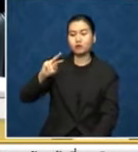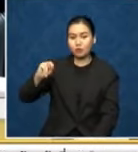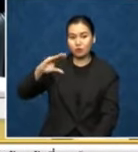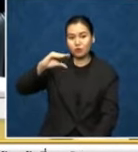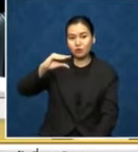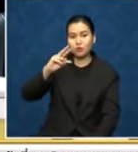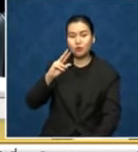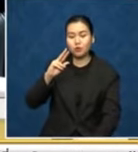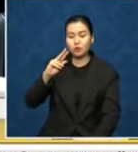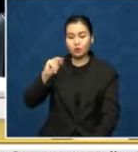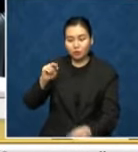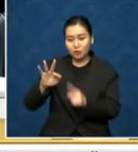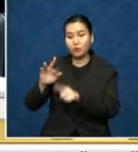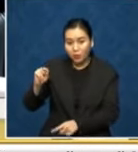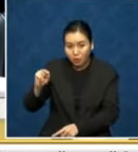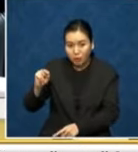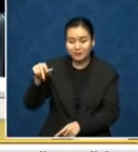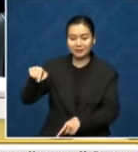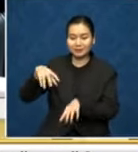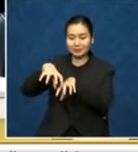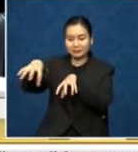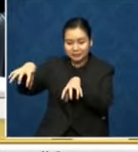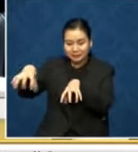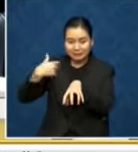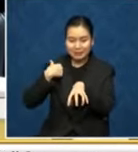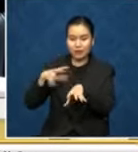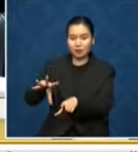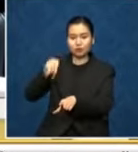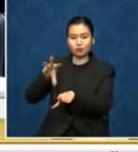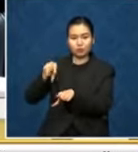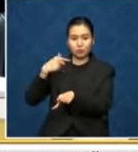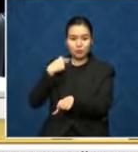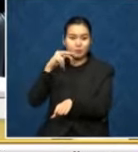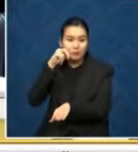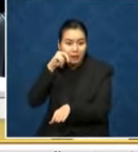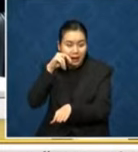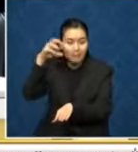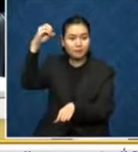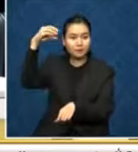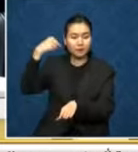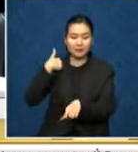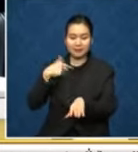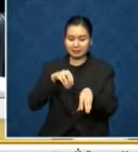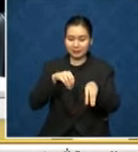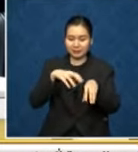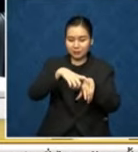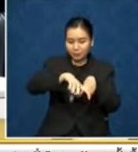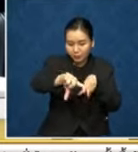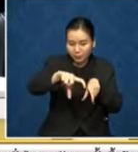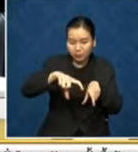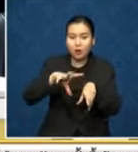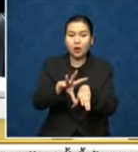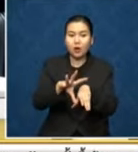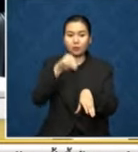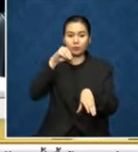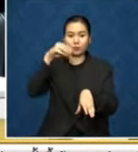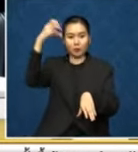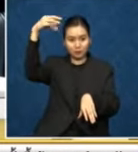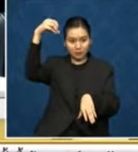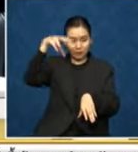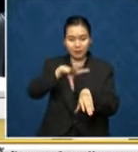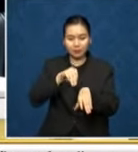เปลือยประตูระบายน้ำบ้านโนนพันชาติสถานีสูบน้ำไฟฟ้าพร้อมระบบส่งน้ำบ้านเก่าย่าดีสถานีสูบน้ำด้วยระบบไฟฟ้า